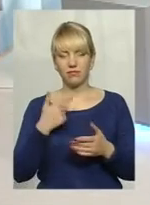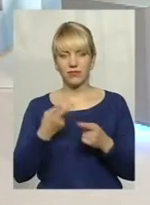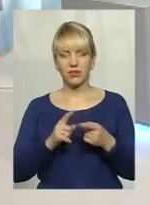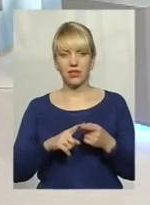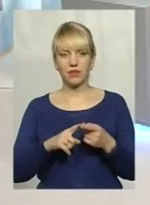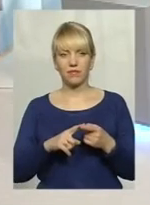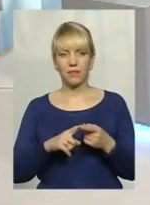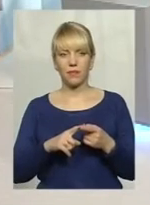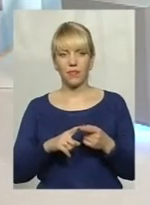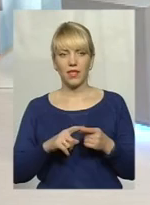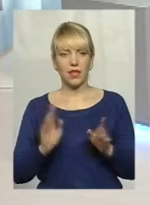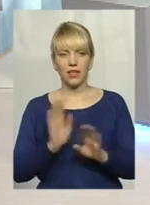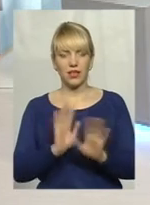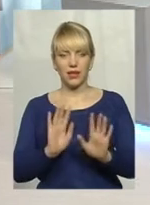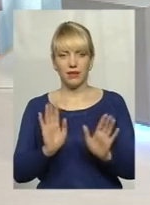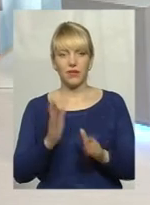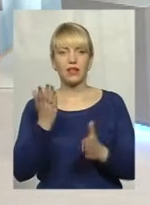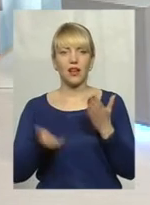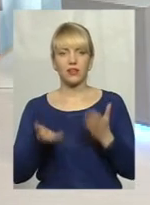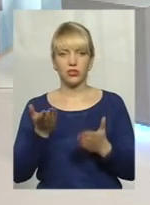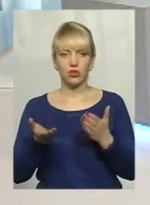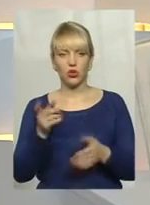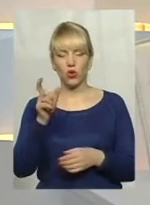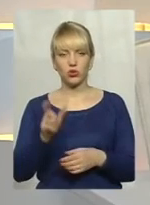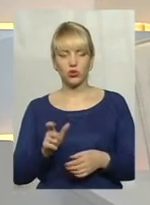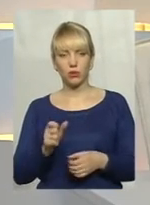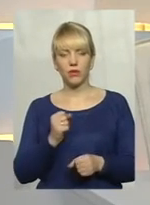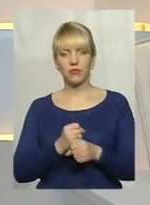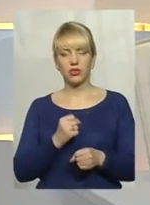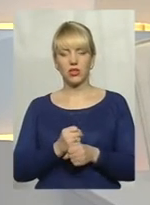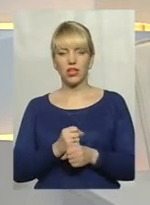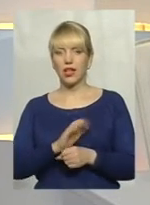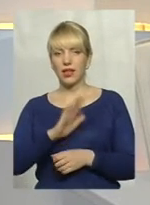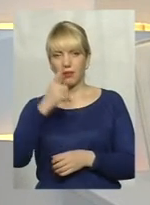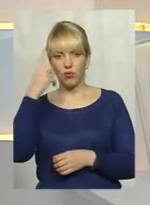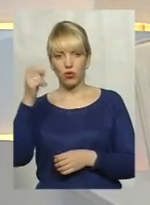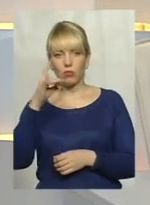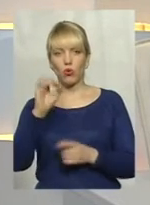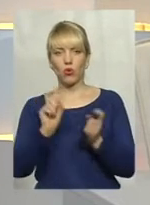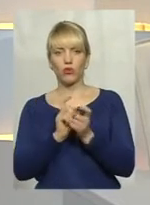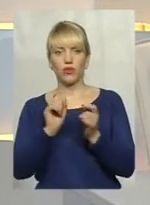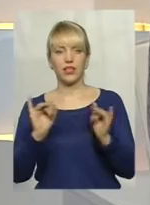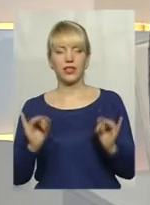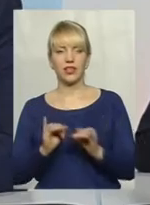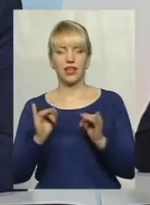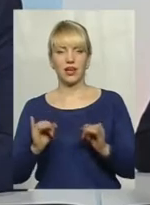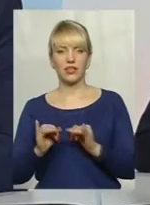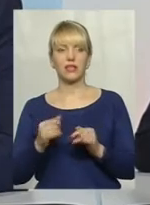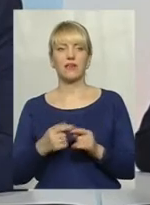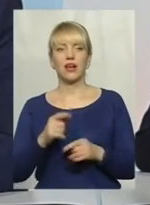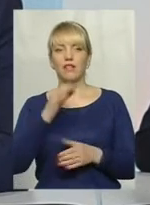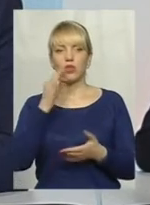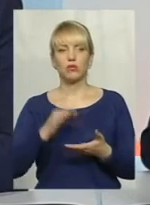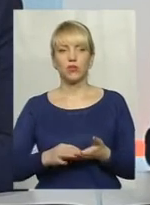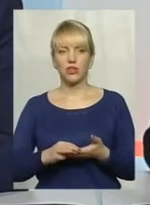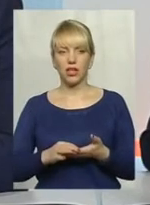раз. 13, ні, перше, якщо особа вчинила, не повідомила про конфлікт інтересів, відповідальність